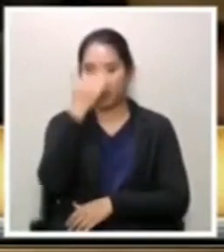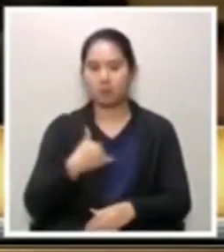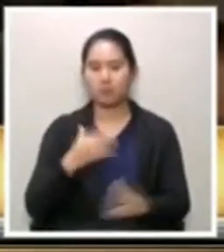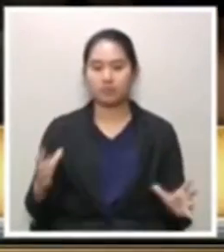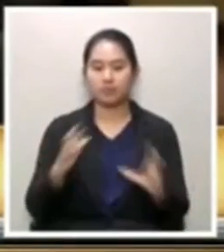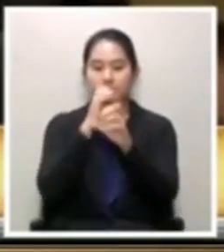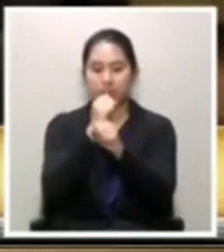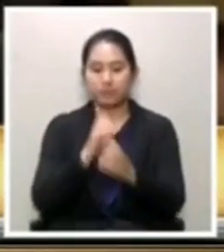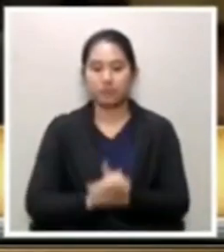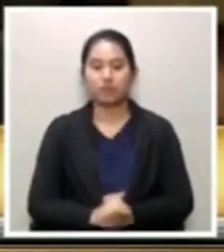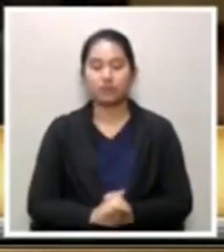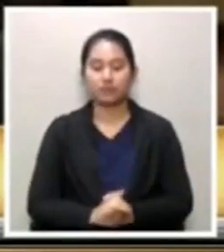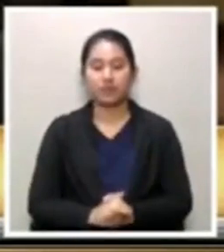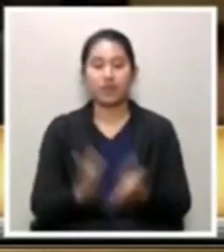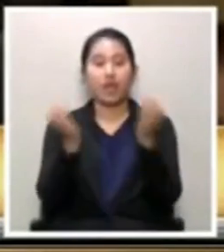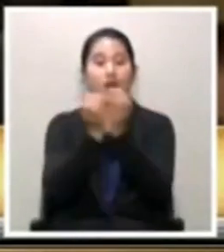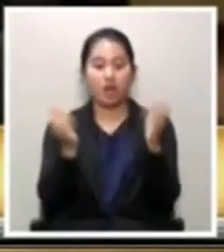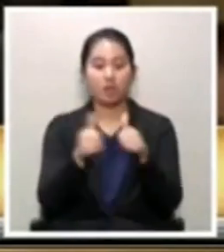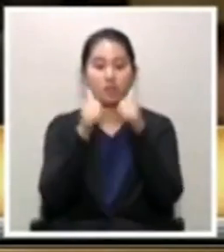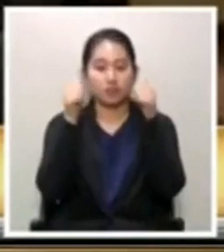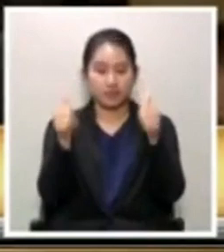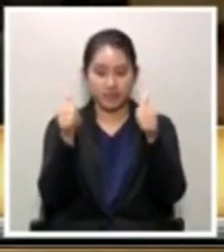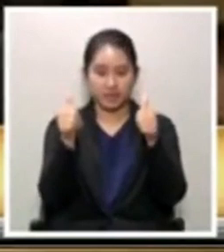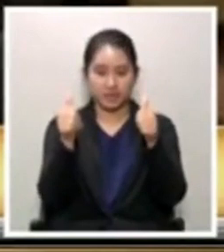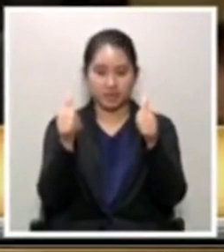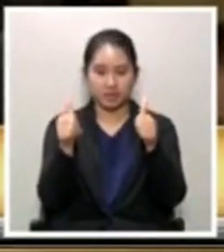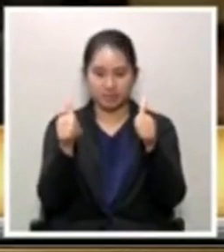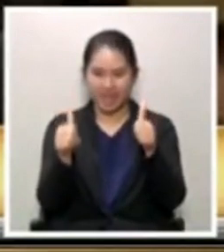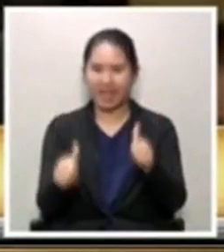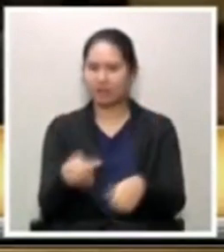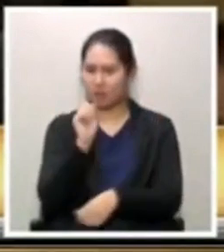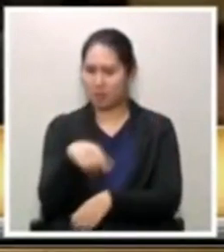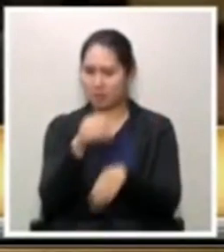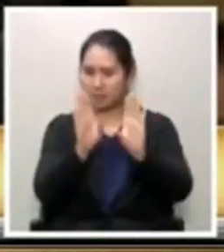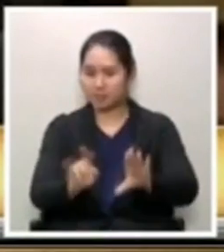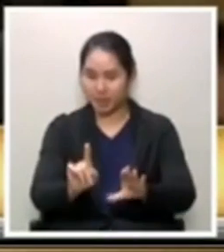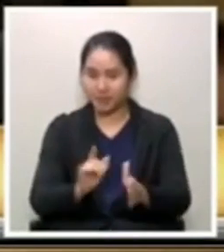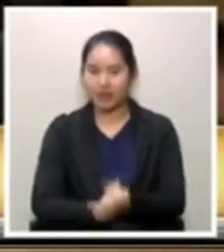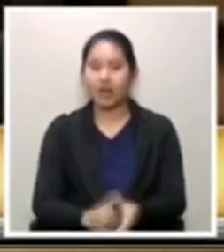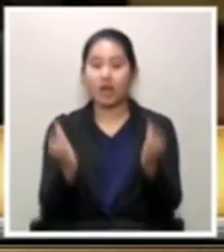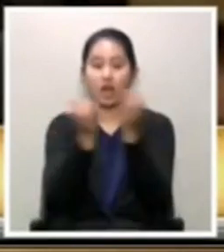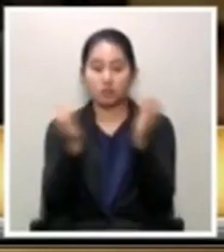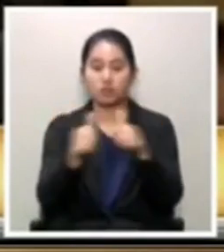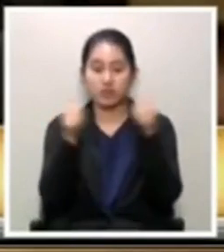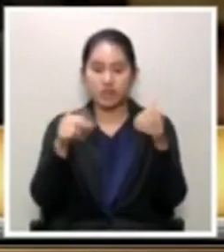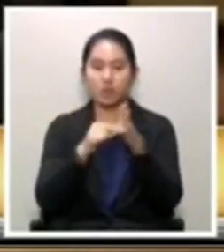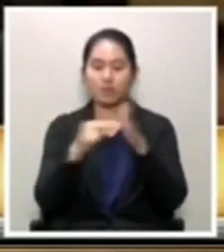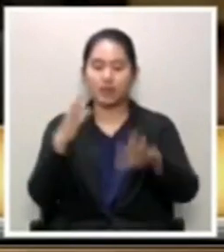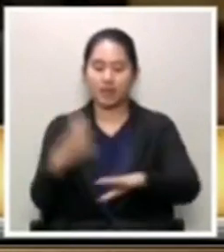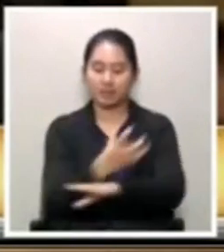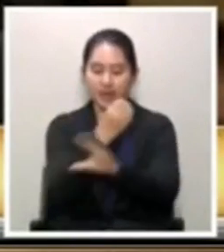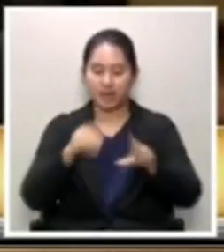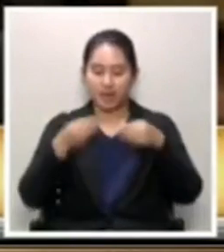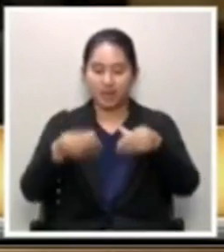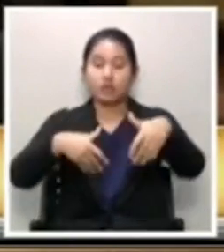านรัฐธรรมนูญที่ดีมันควรมีลักษณะอย่างไรรัฐธรรมนูญที่ดีคือรัฐธรรมนูญที่ให้อํานาจประชาชนรั